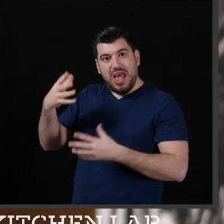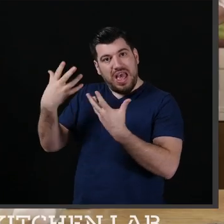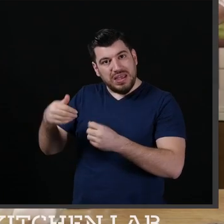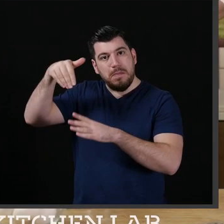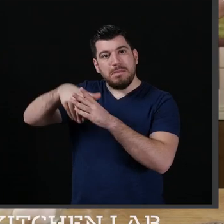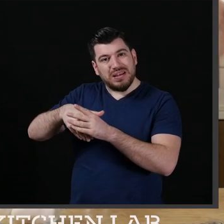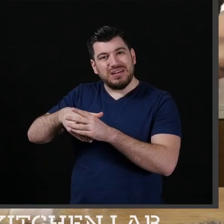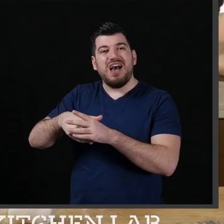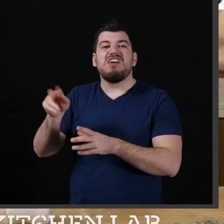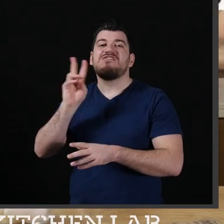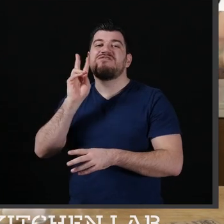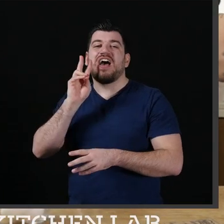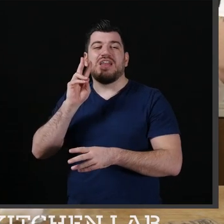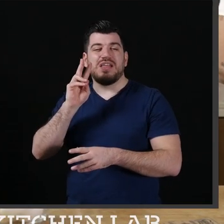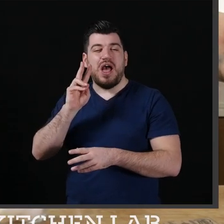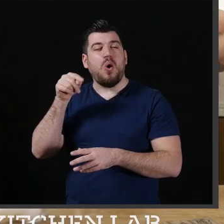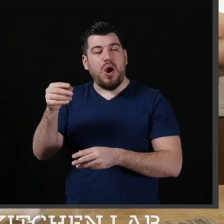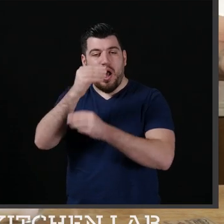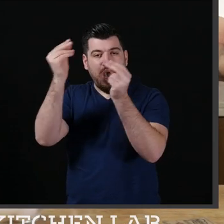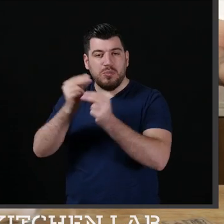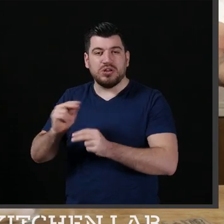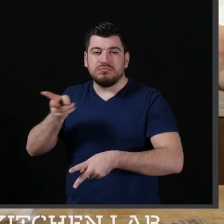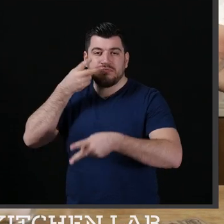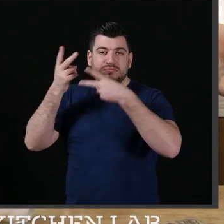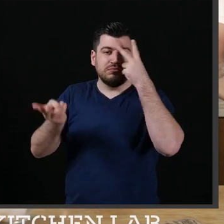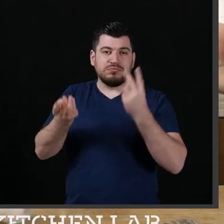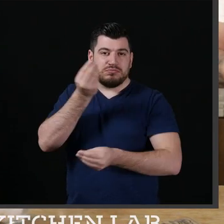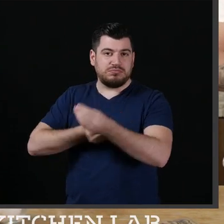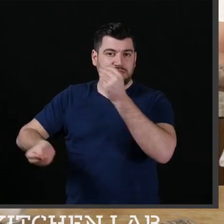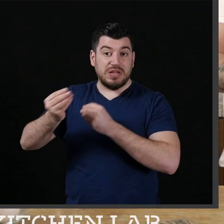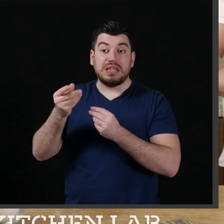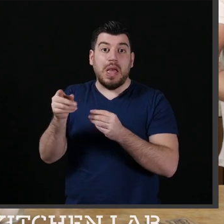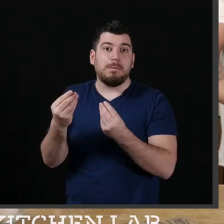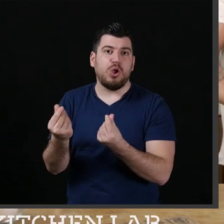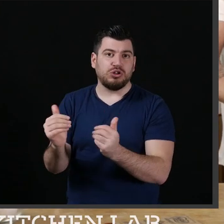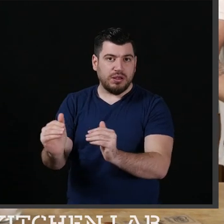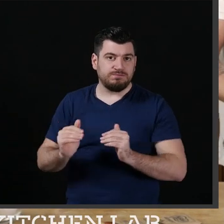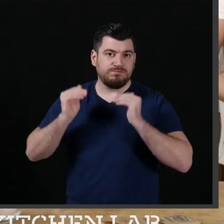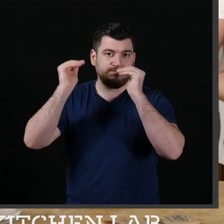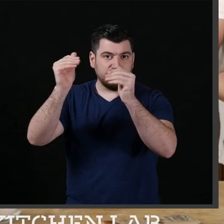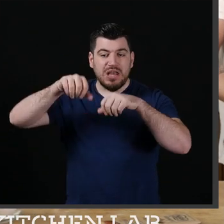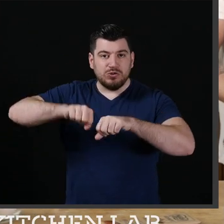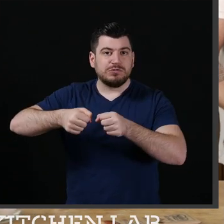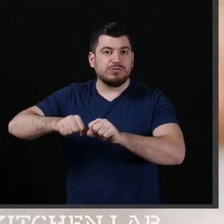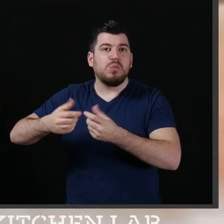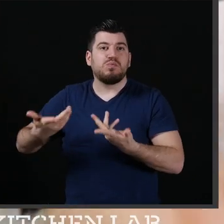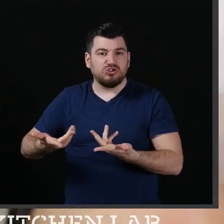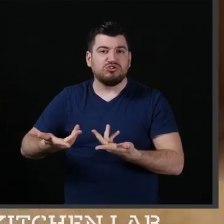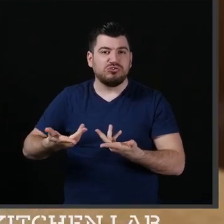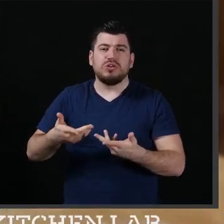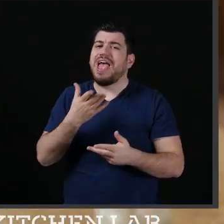οπότε βγάζει ακόμα πιο έντονα τα αρώματα της σοκολάτας και βέβαια είναι πάρα μα πάρα πολύ ποιοτική. Θα σπάσω σε κομματάκια, ο πιο εύκολος τρόπος για να το κάνετε είναι